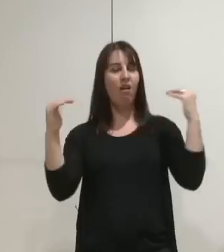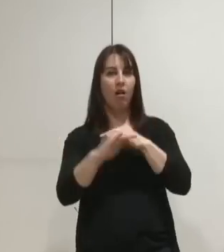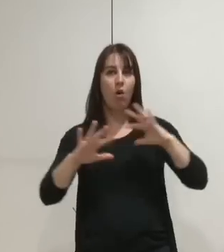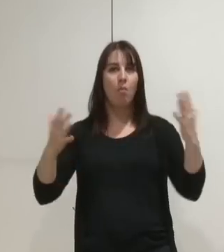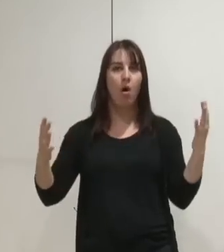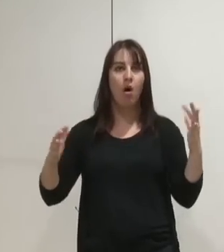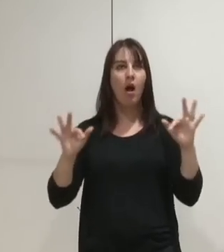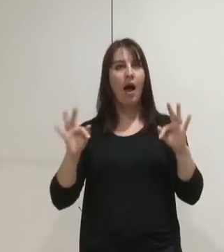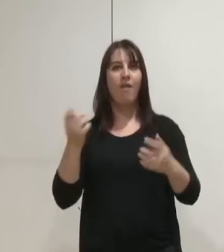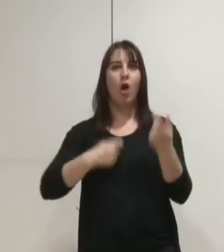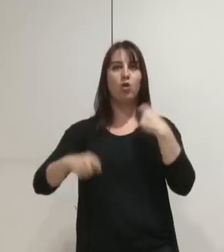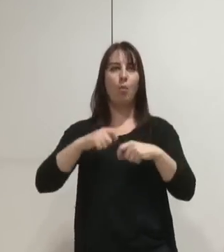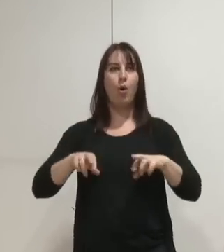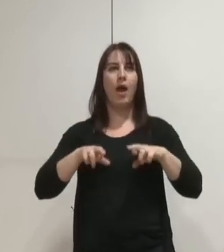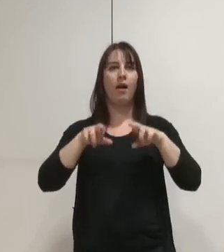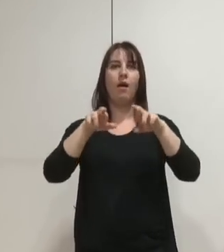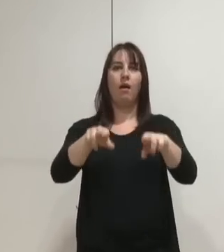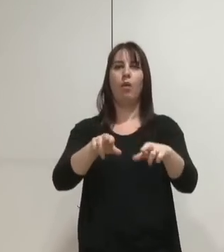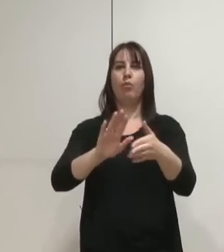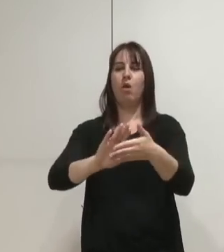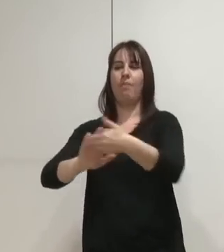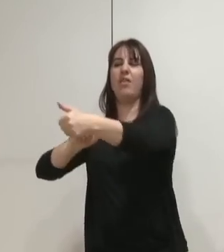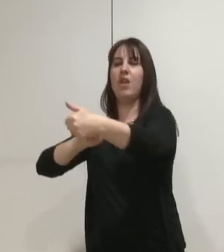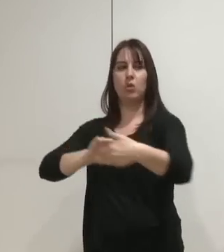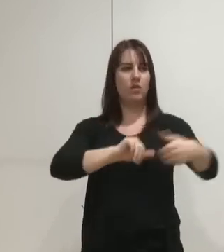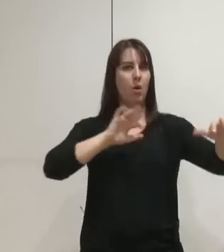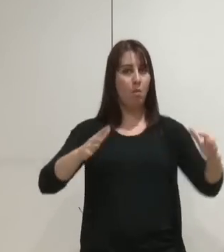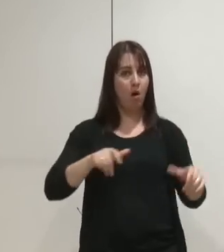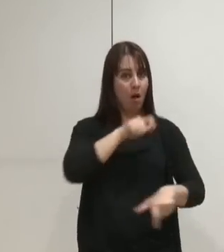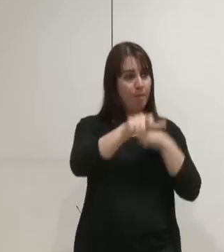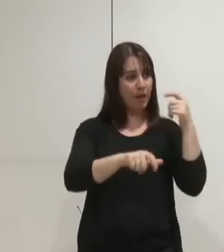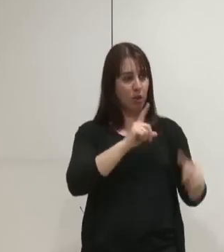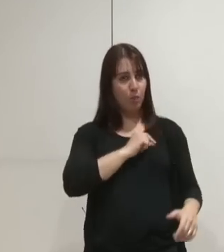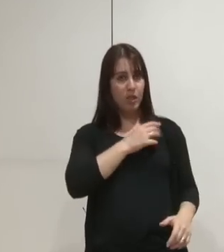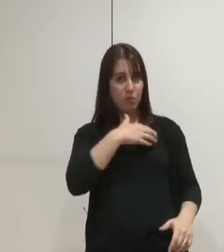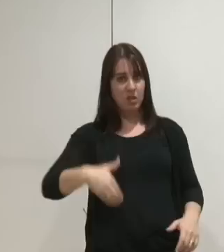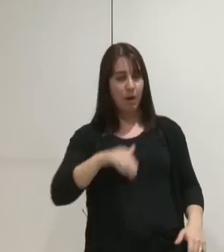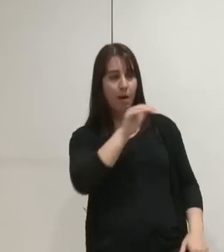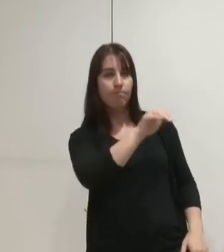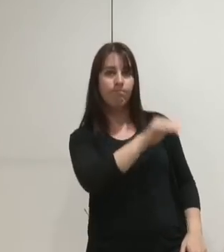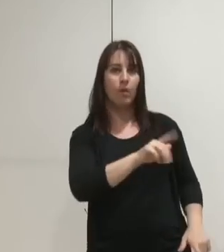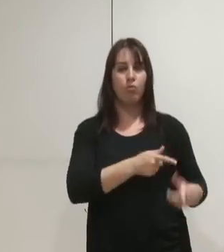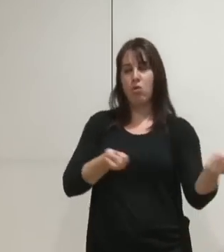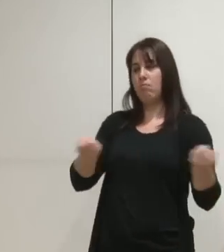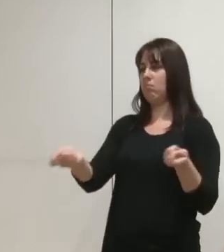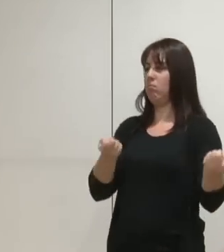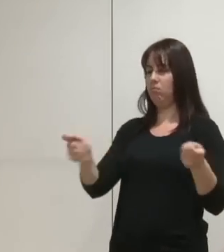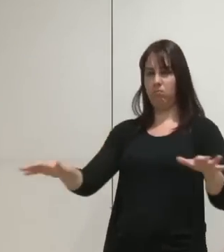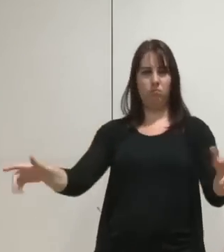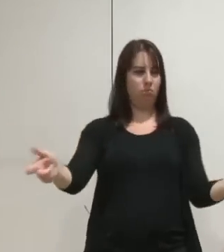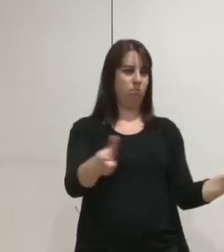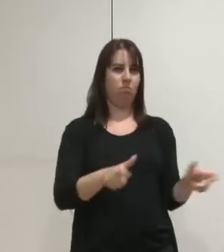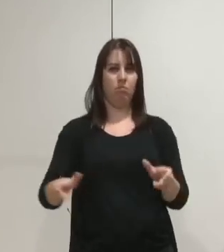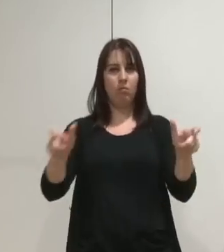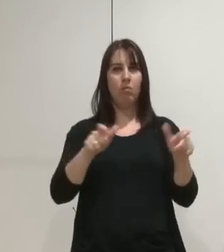itinéraires temporaires la police municipale a-t-elle été sollicitée pour le maintien de l'ordre public à quelle heure se